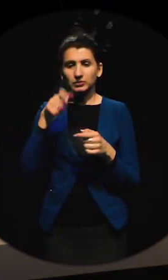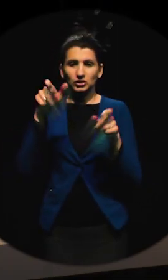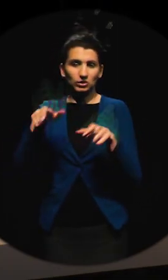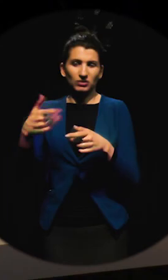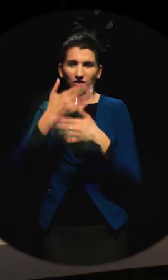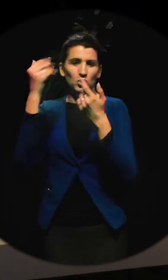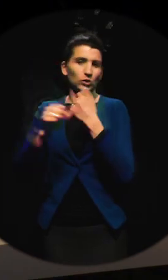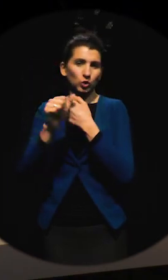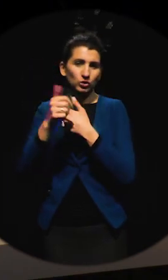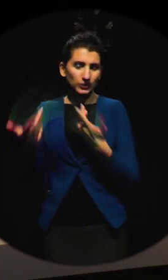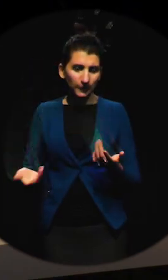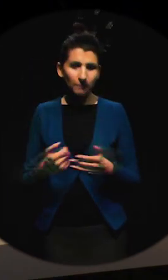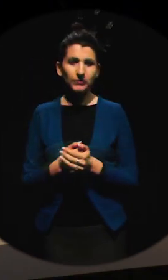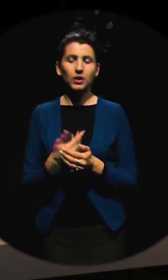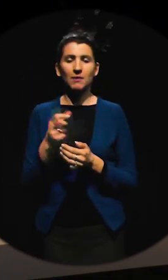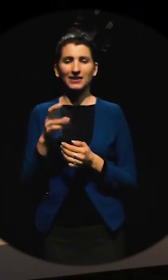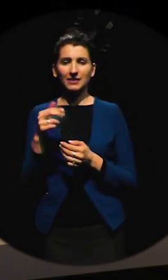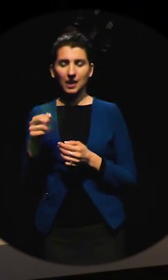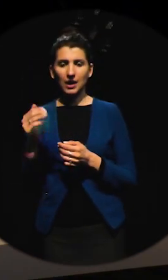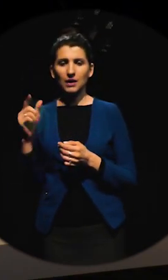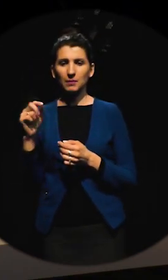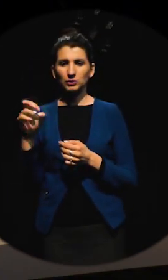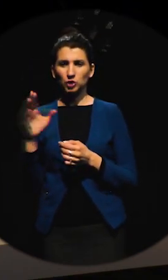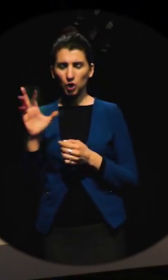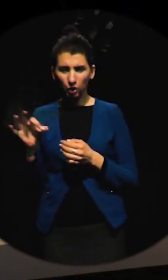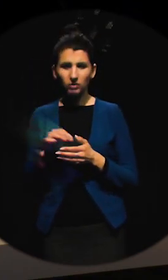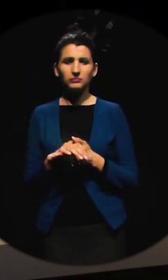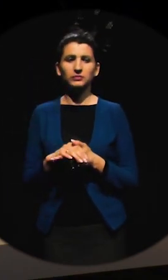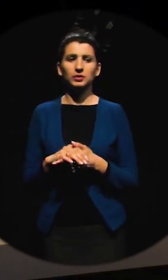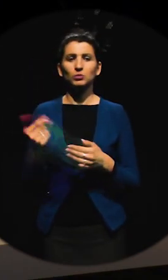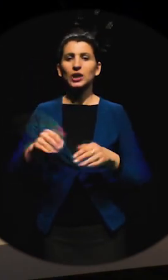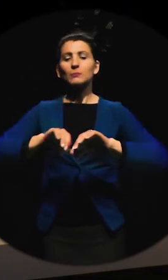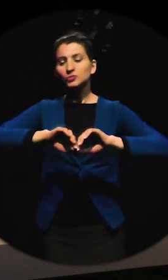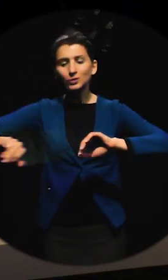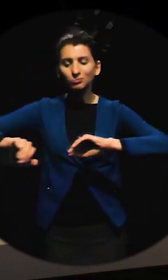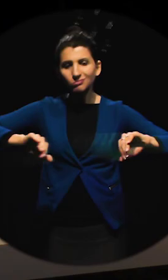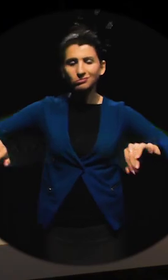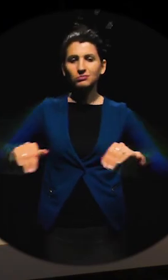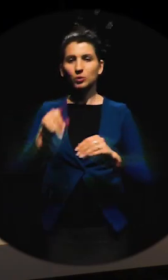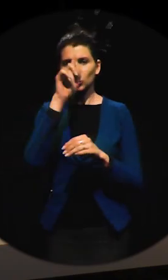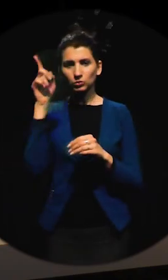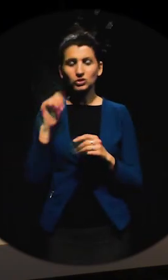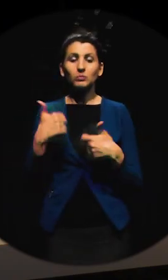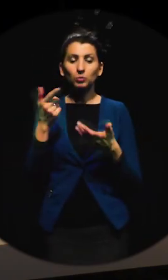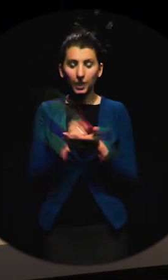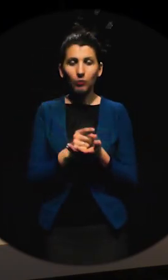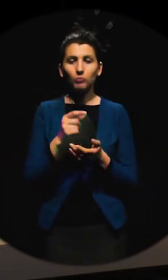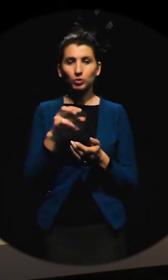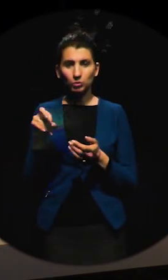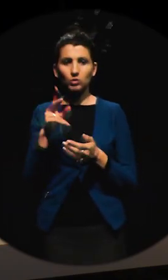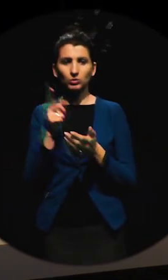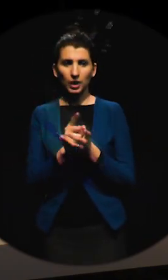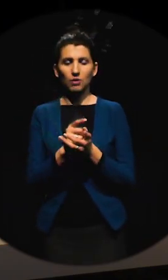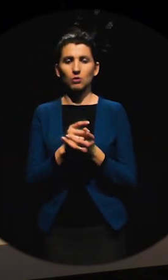gestu. Więc Martyna Peszko, aktorka Biennale Warszawa, chciała przesunąć publiczność, żeby Piotr